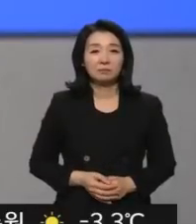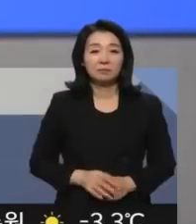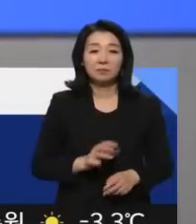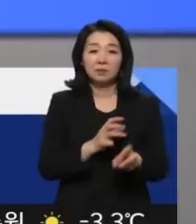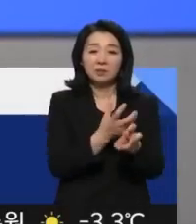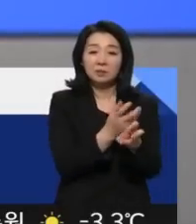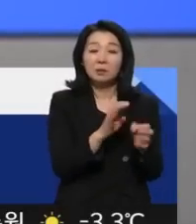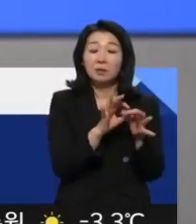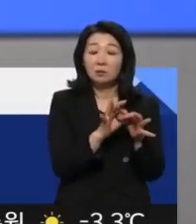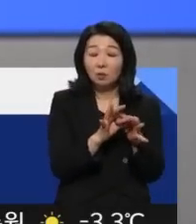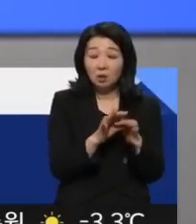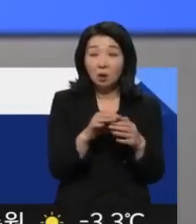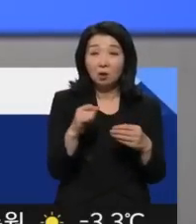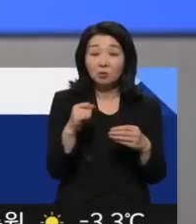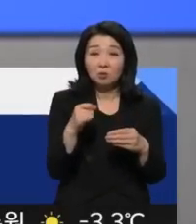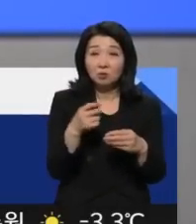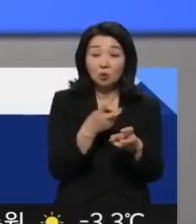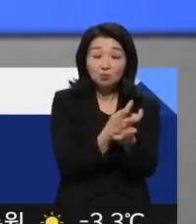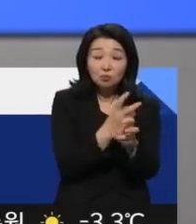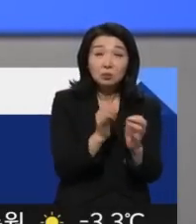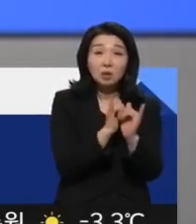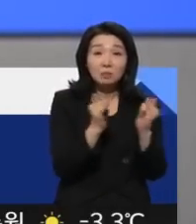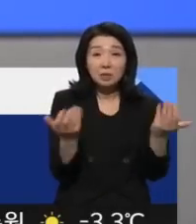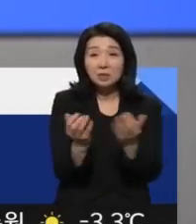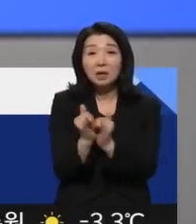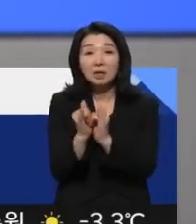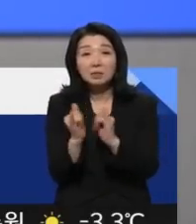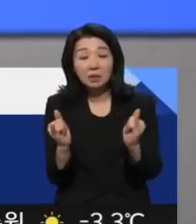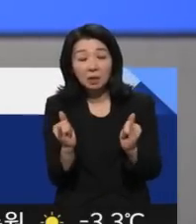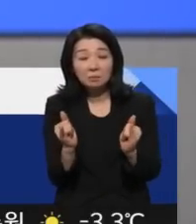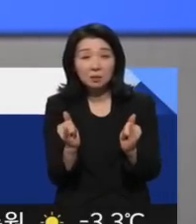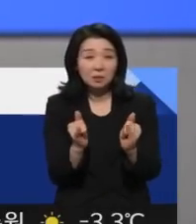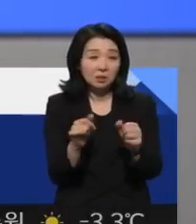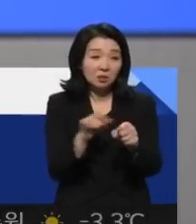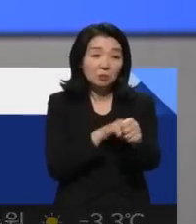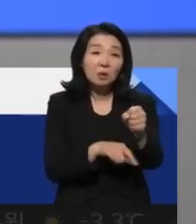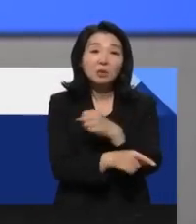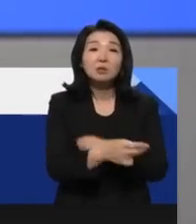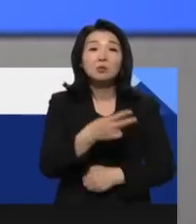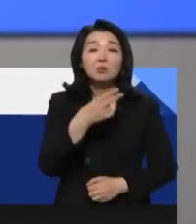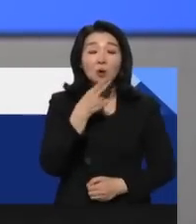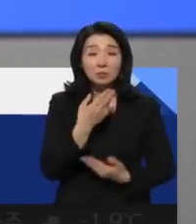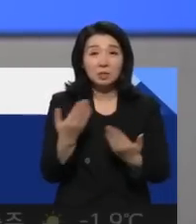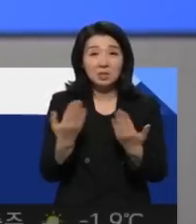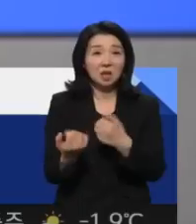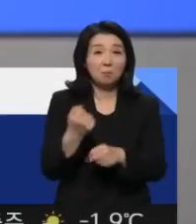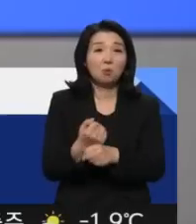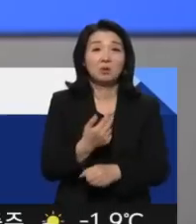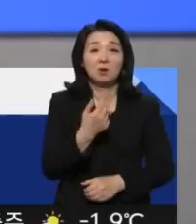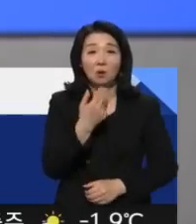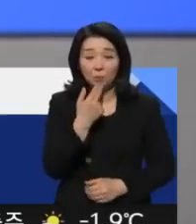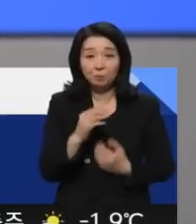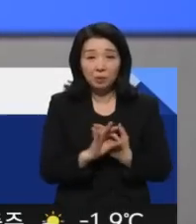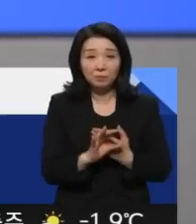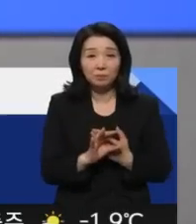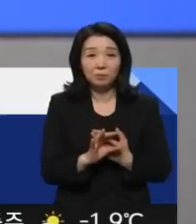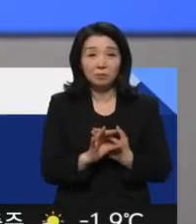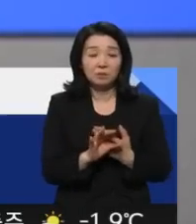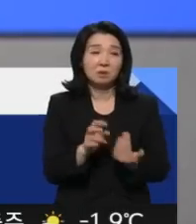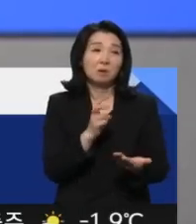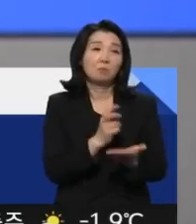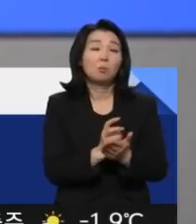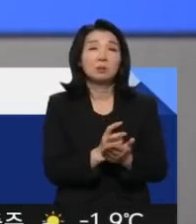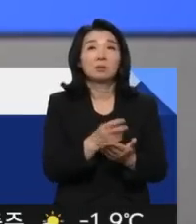시멘트 분야 운송사업자와 운수 종사자가 정당한 이유 없이 업무에 복귀하지 않으면